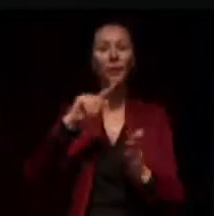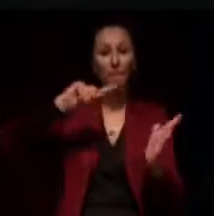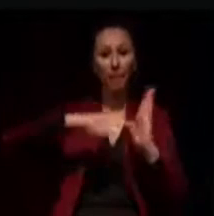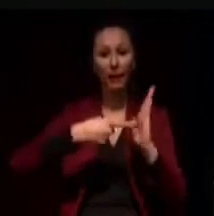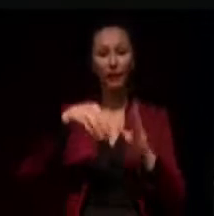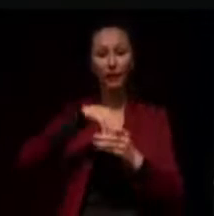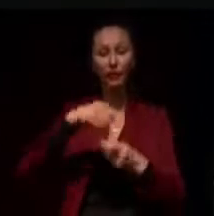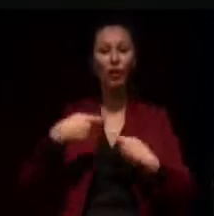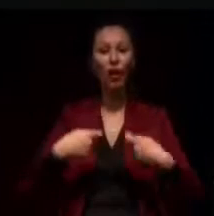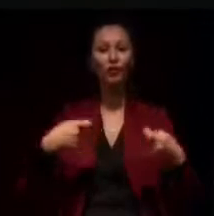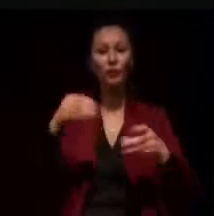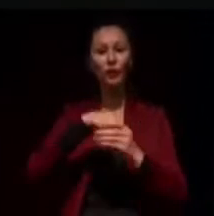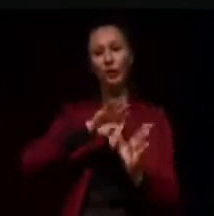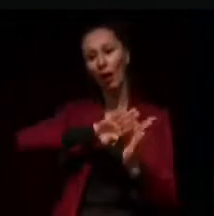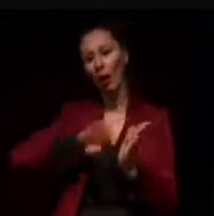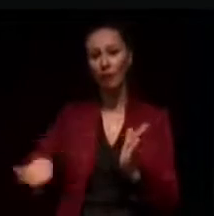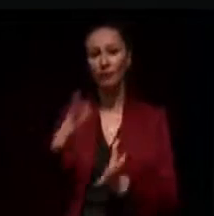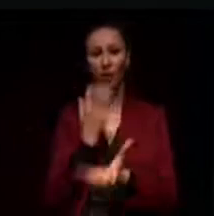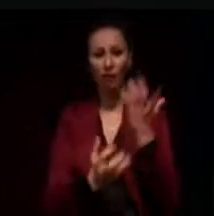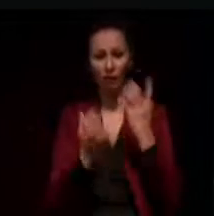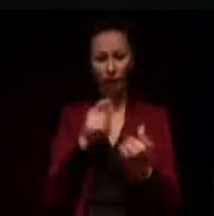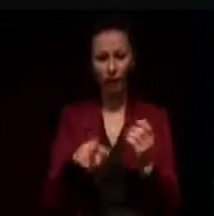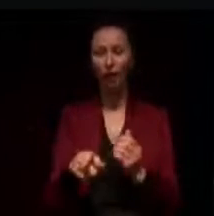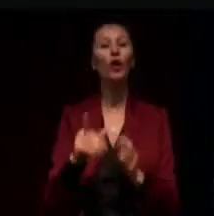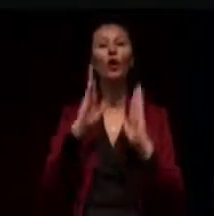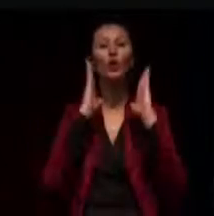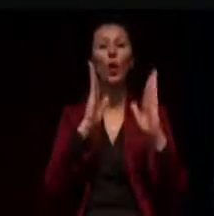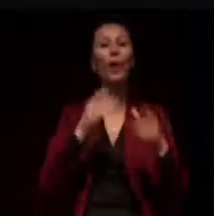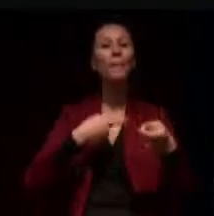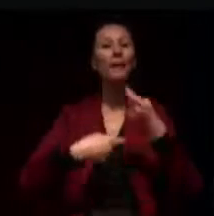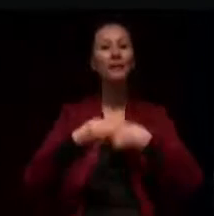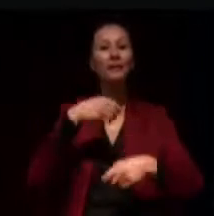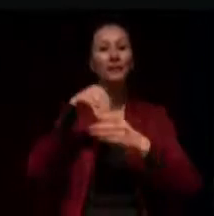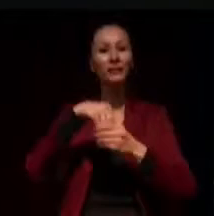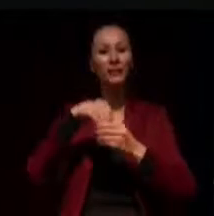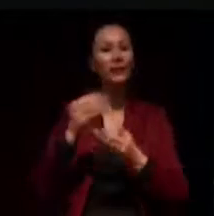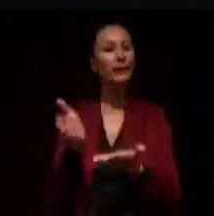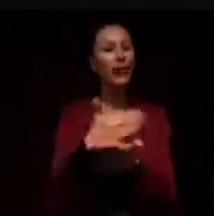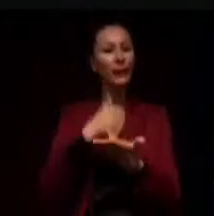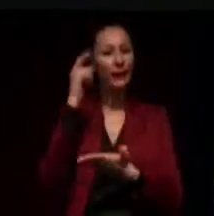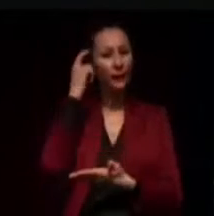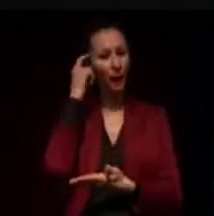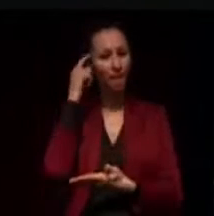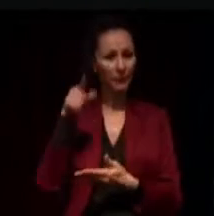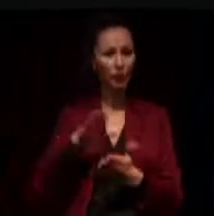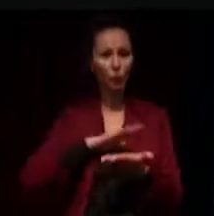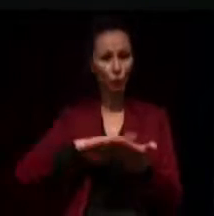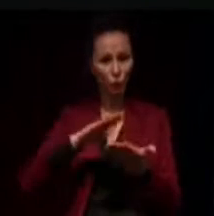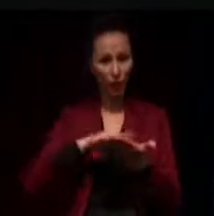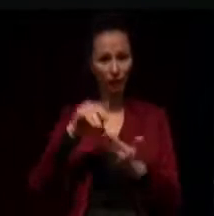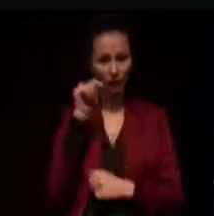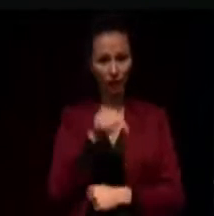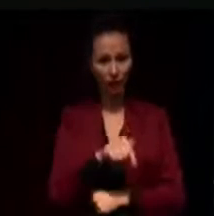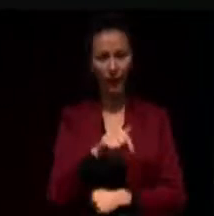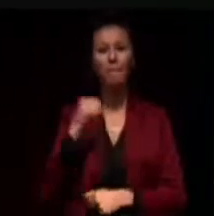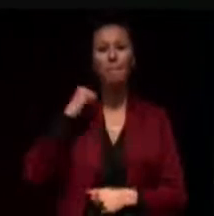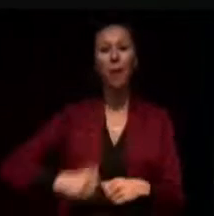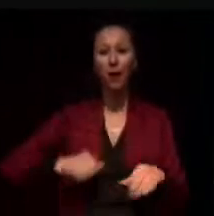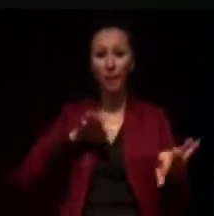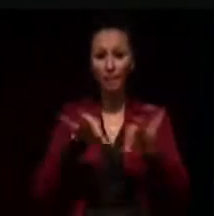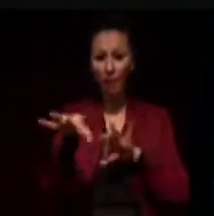belirlenen ve bu harcamalar için ayrılacak kaynaklar ve döneme ilişkin gelir tahminleri düzenlenen